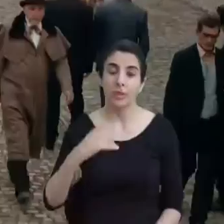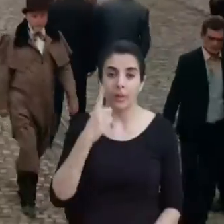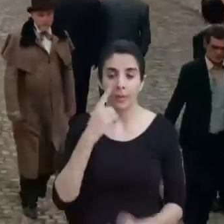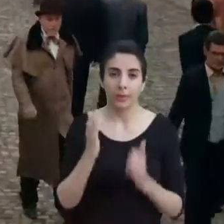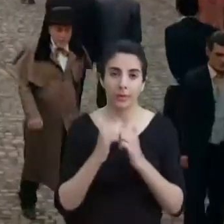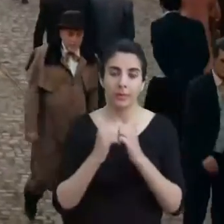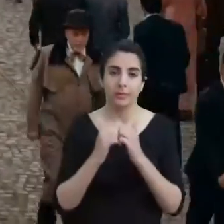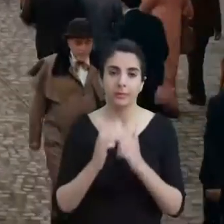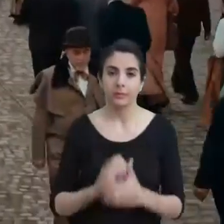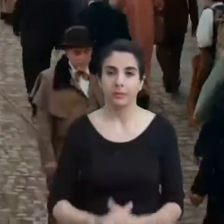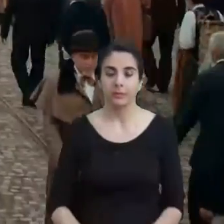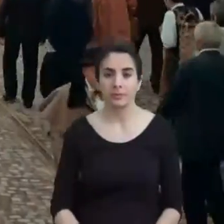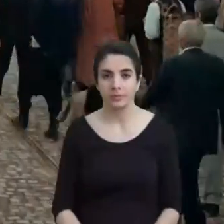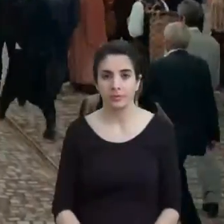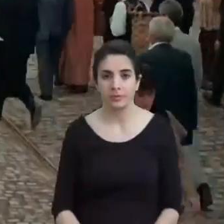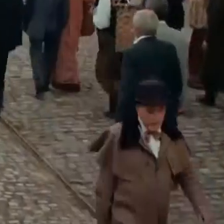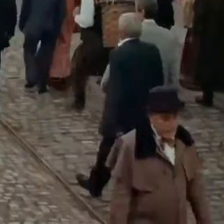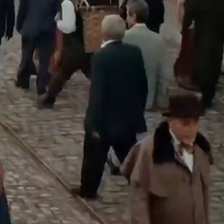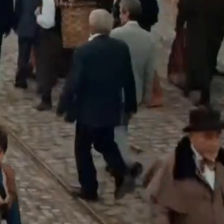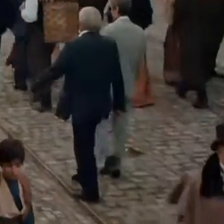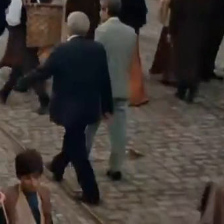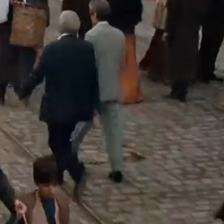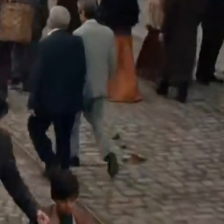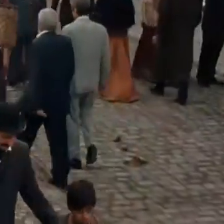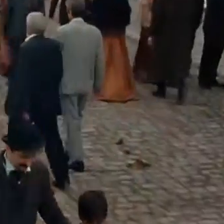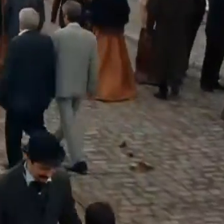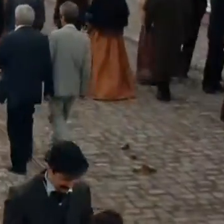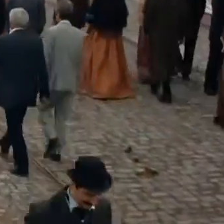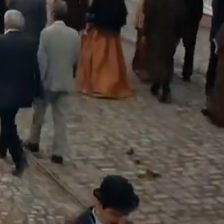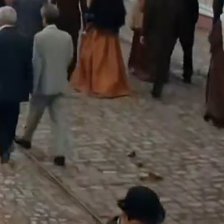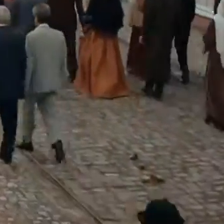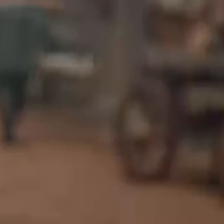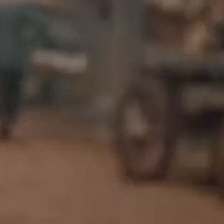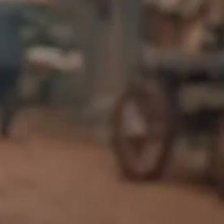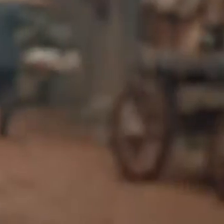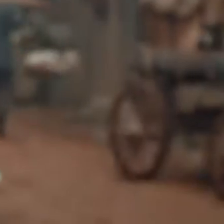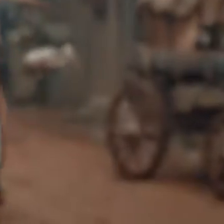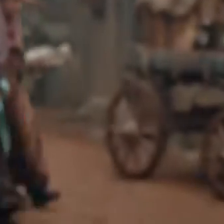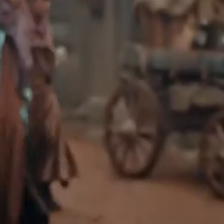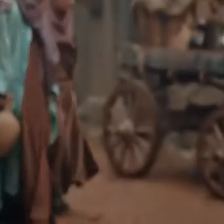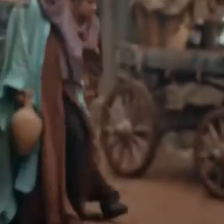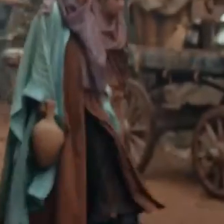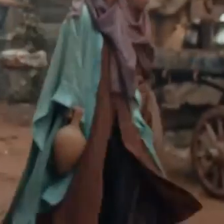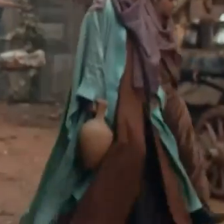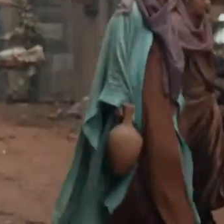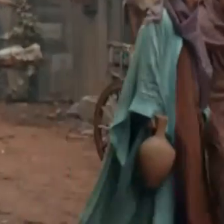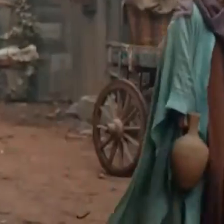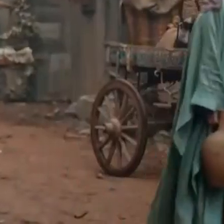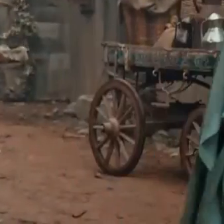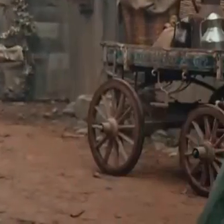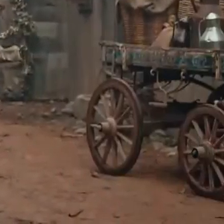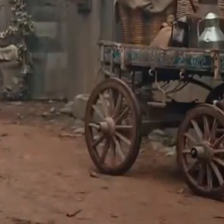Gel benimle. Kalabalığın arasında yürüdüler. Yanlarından bir at arabası geçiyor. Mustafa ve kadı, Laraların yiyecek dağıttıkları